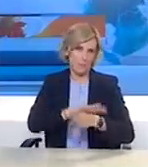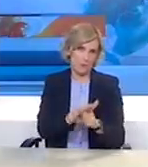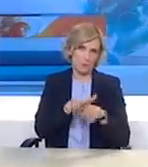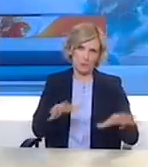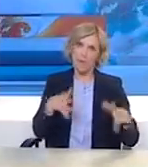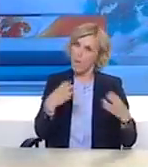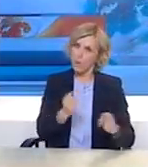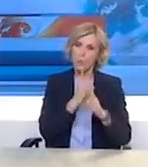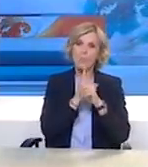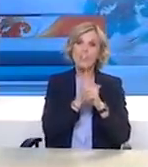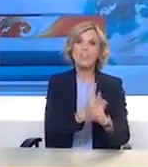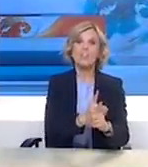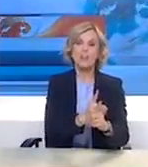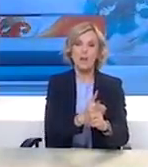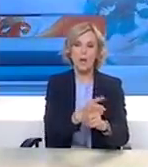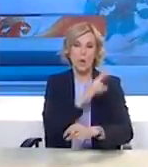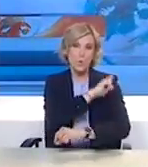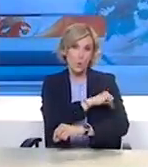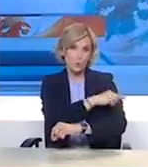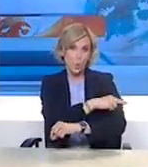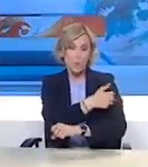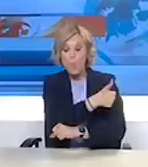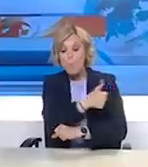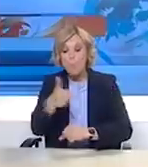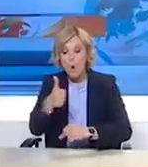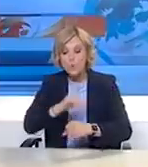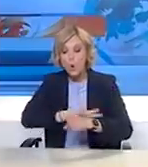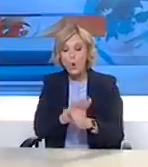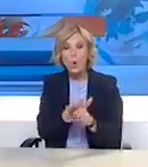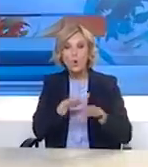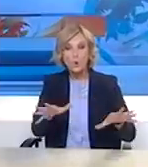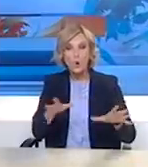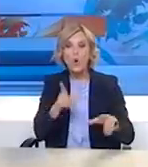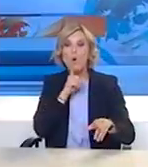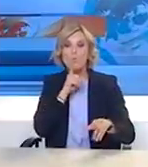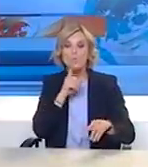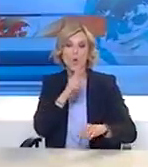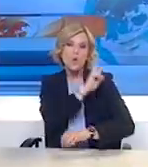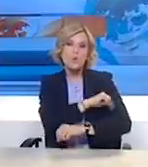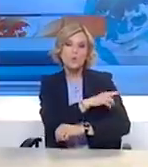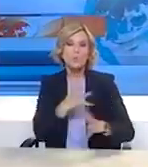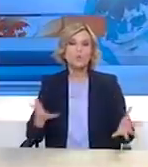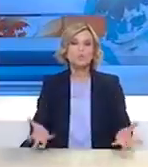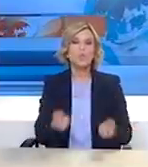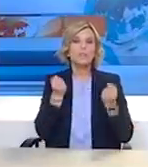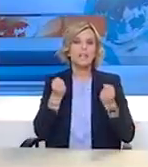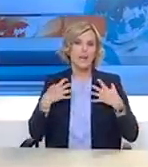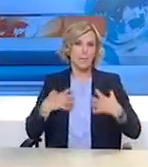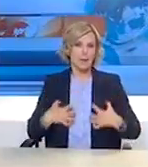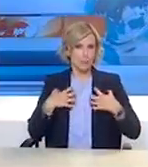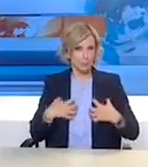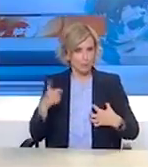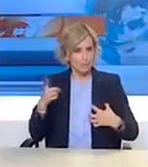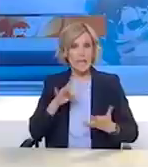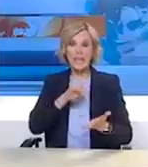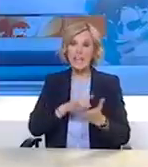για τον κορονοϊό, όπως το νοσοκομείο Σωτηρία στην Αθήνα. Υπάρχουν τα νοσοκομεία αναφοράς, υπάρχουν